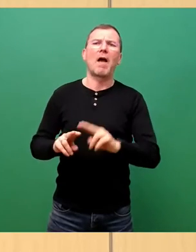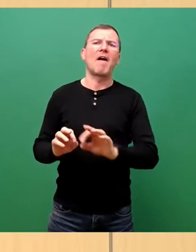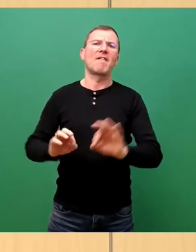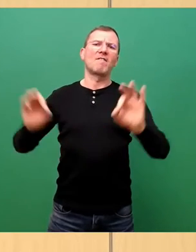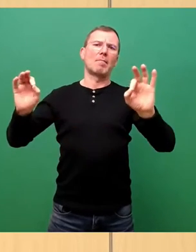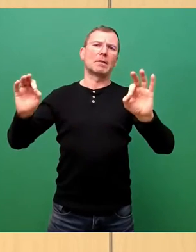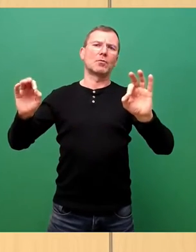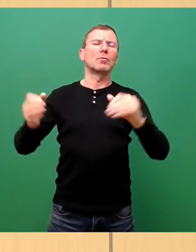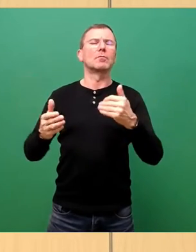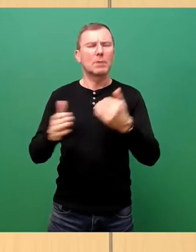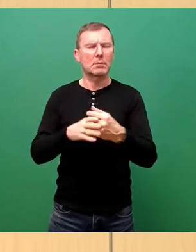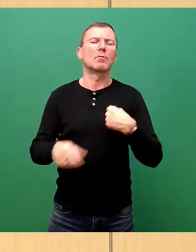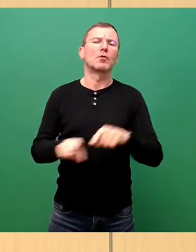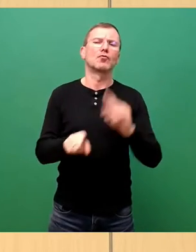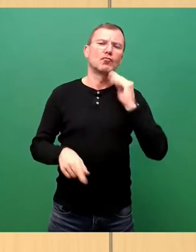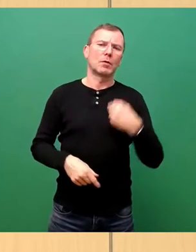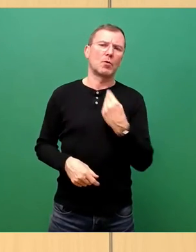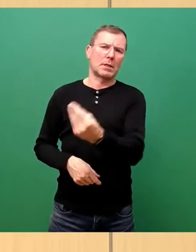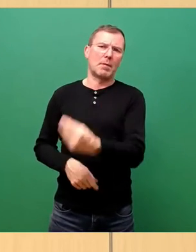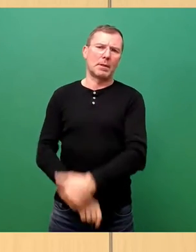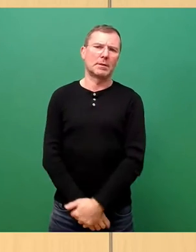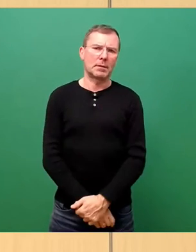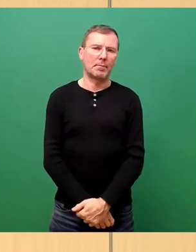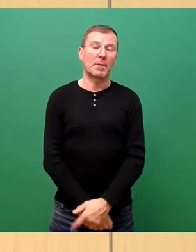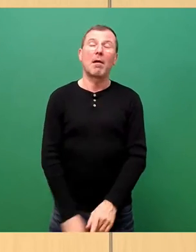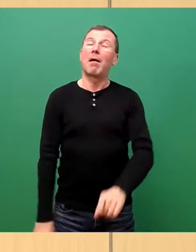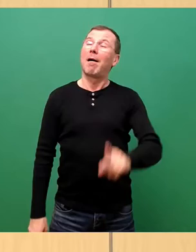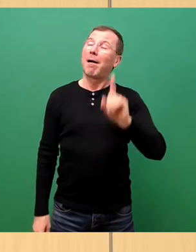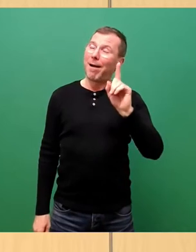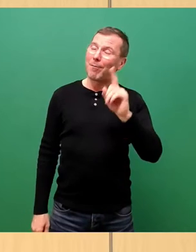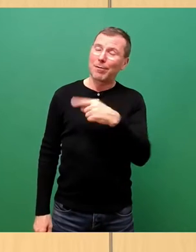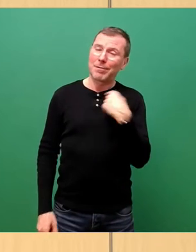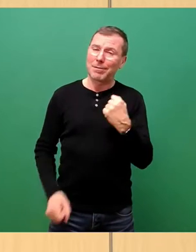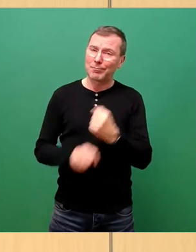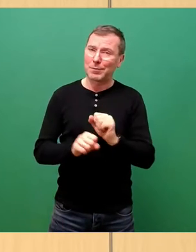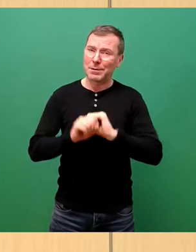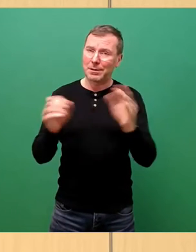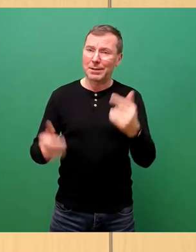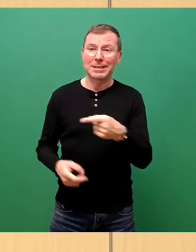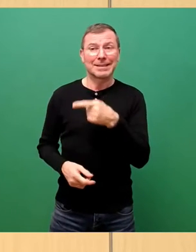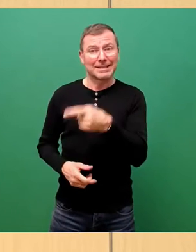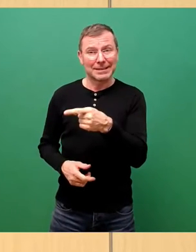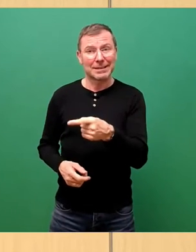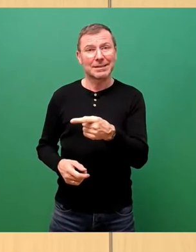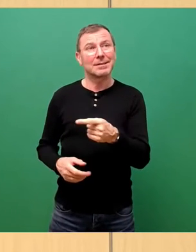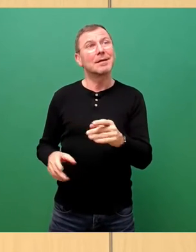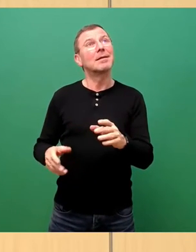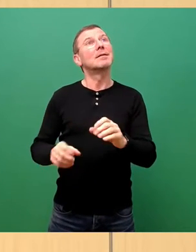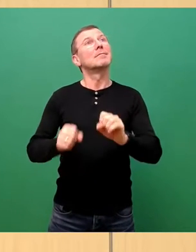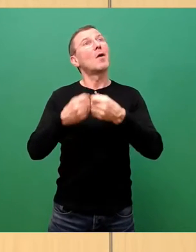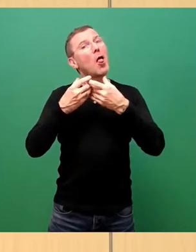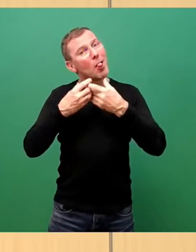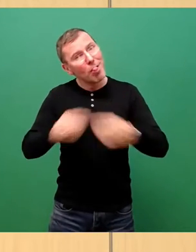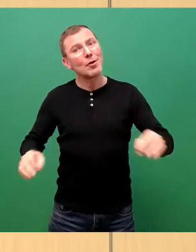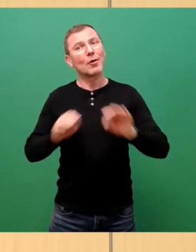auch zustimmen. Wir müssen uns allerdings bewusst werden, dass diese Änderung nicht das Allheilmittel für die Wohnungsbautätigkeit in Dresden in den nächsten